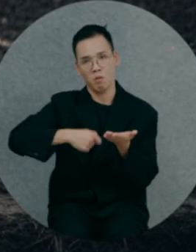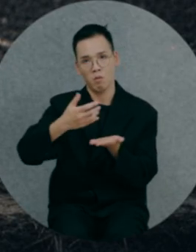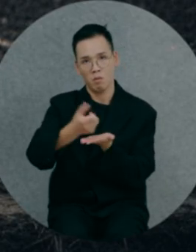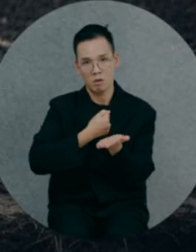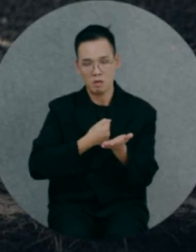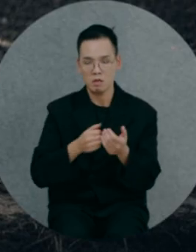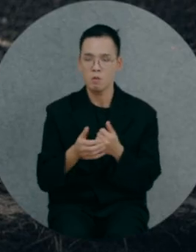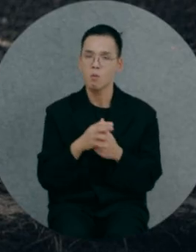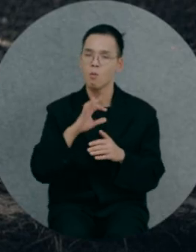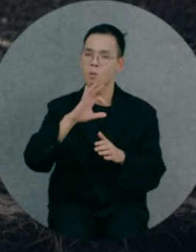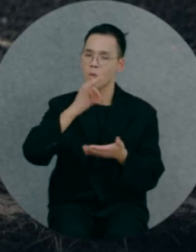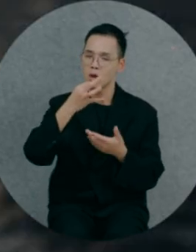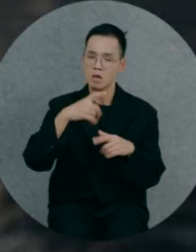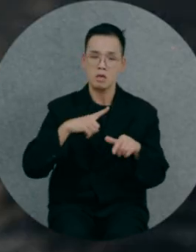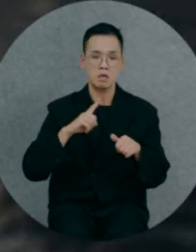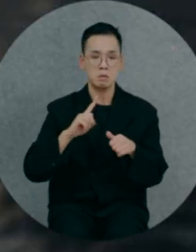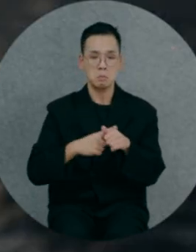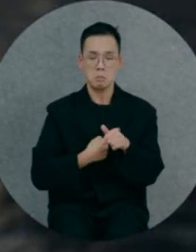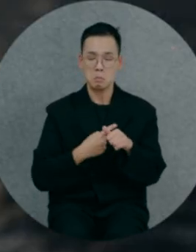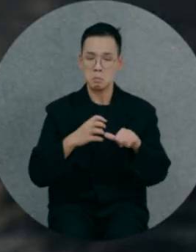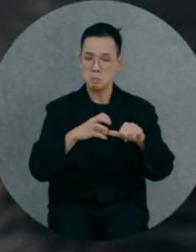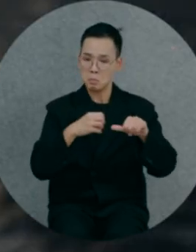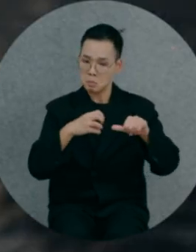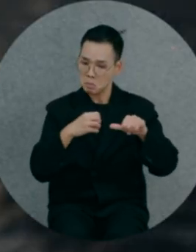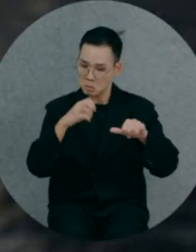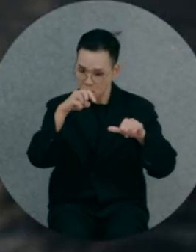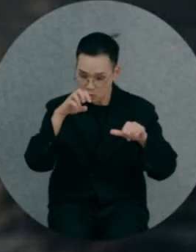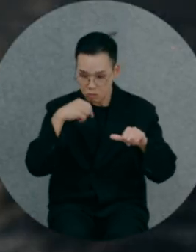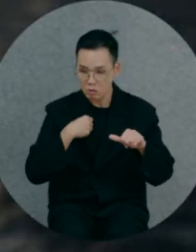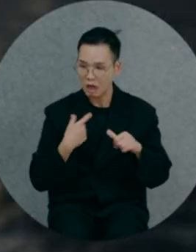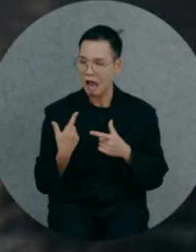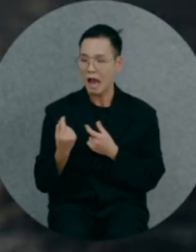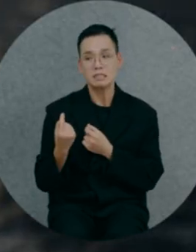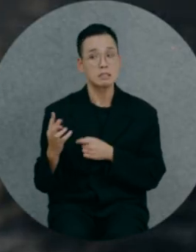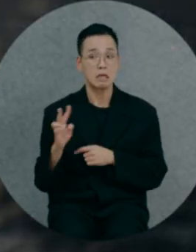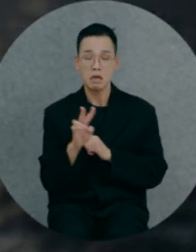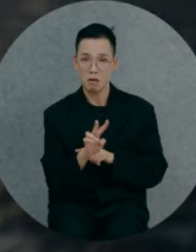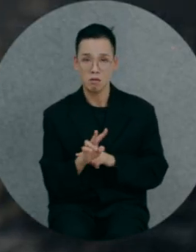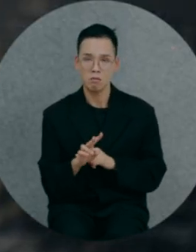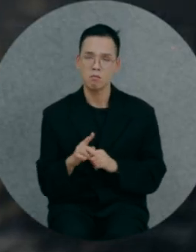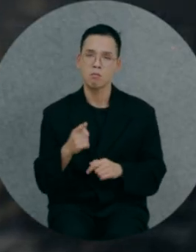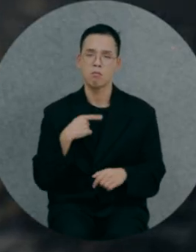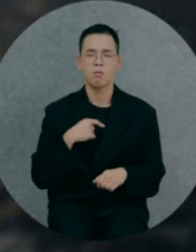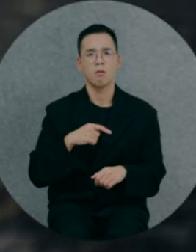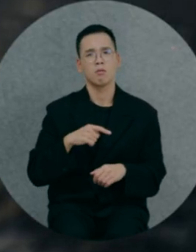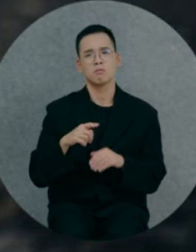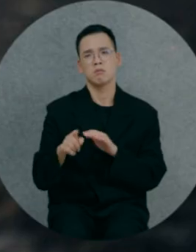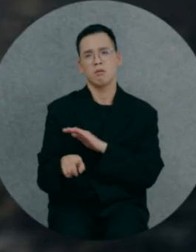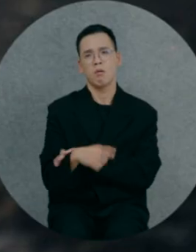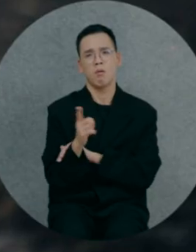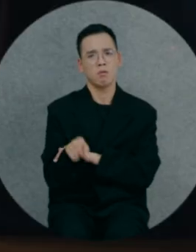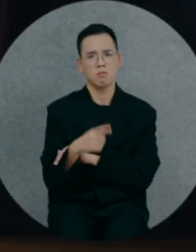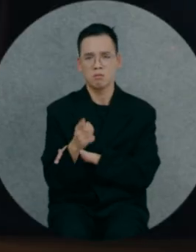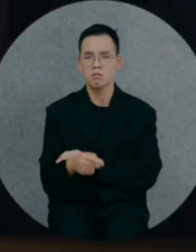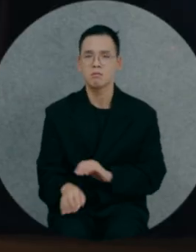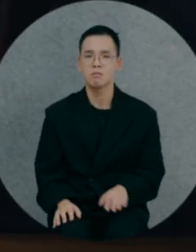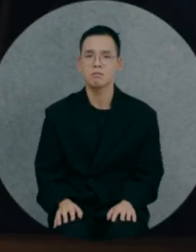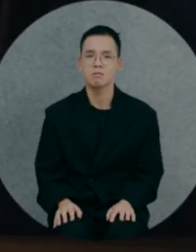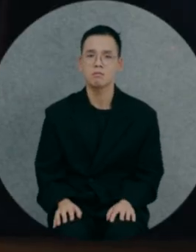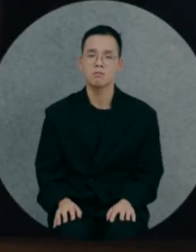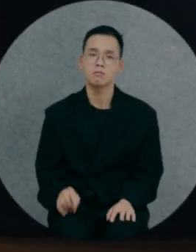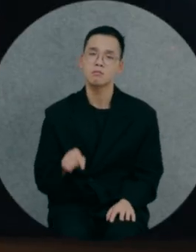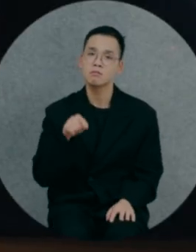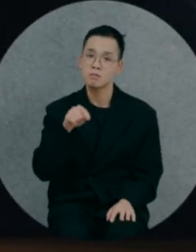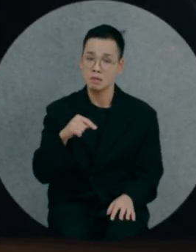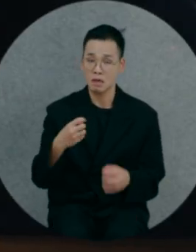일부를 가져갔던 제2업체를 근로 현장 점검에 대동하는 등 의미 없는 안일한 점검이었죠. 계절